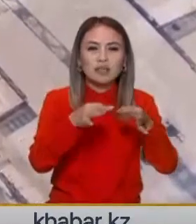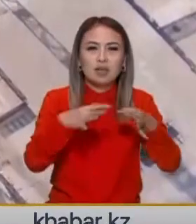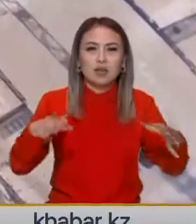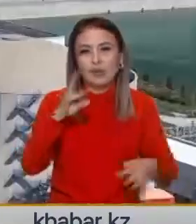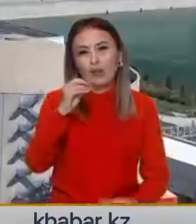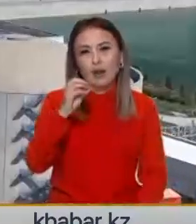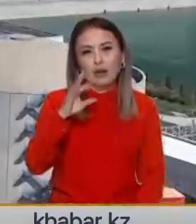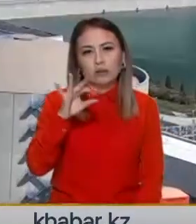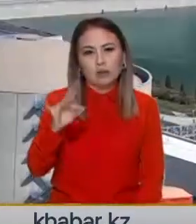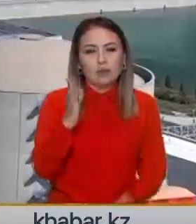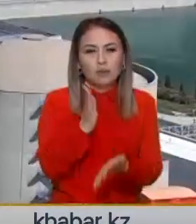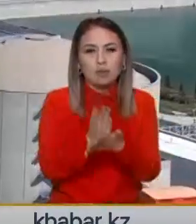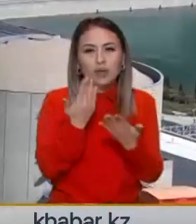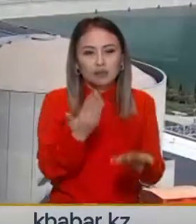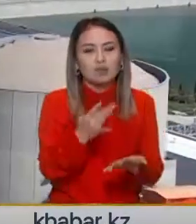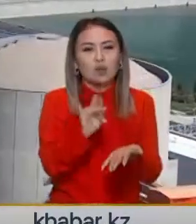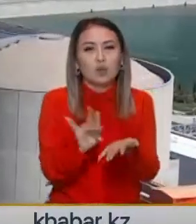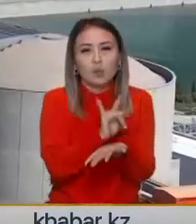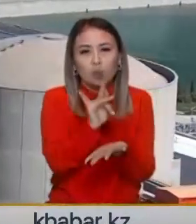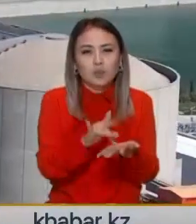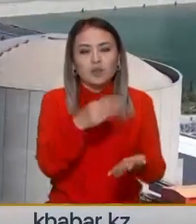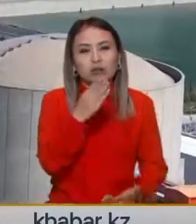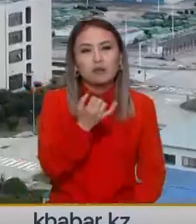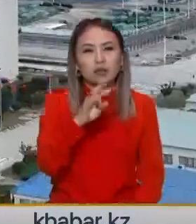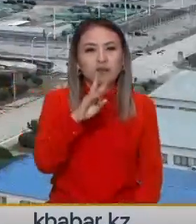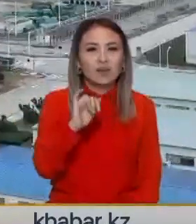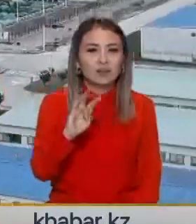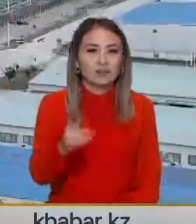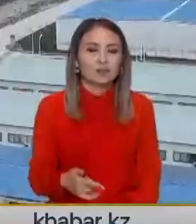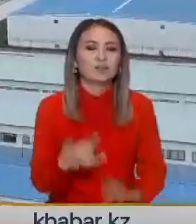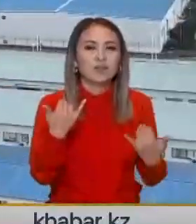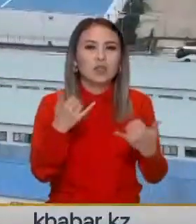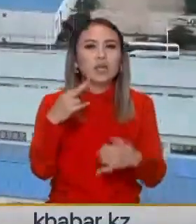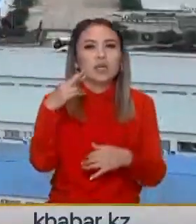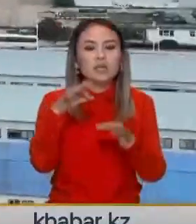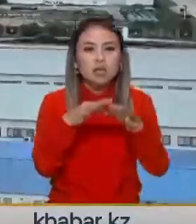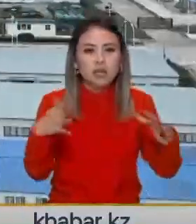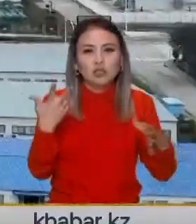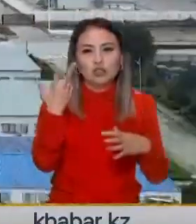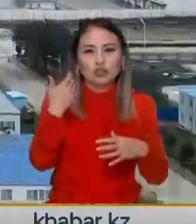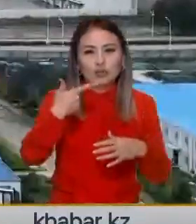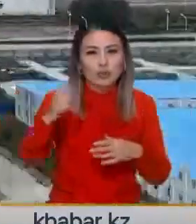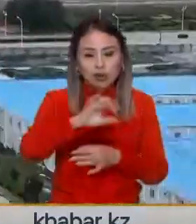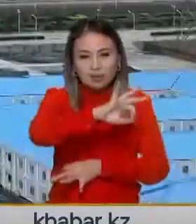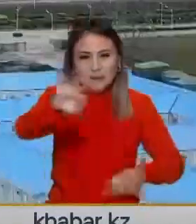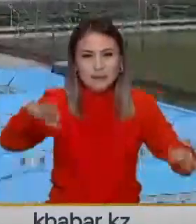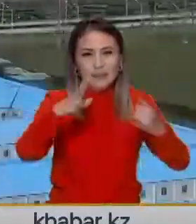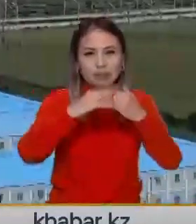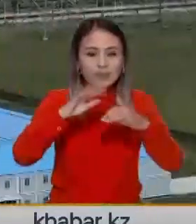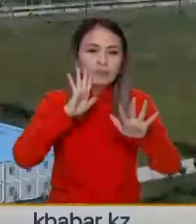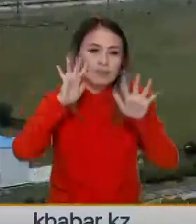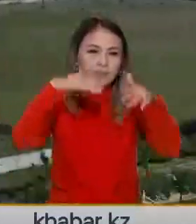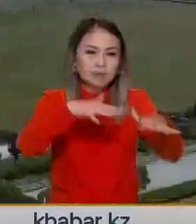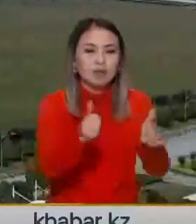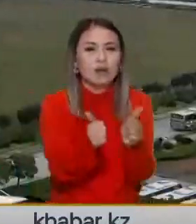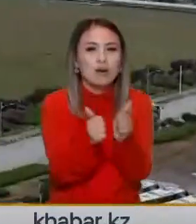реактор бар. Солардың бірі Яньюнган қаласындағы Тяньвэн АЭС-і. Ядролық станция аумағы 300 гектардан асады. Теңіздің жағалауында